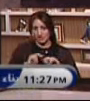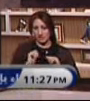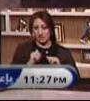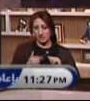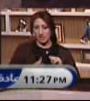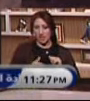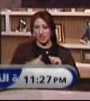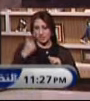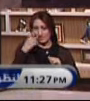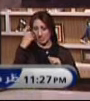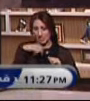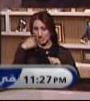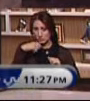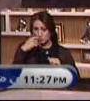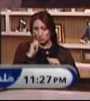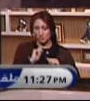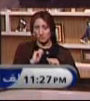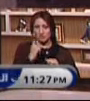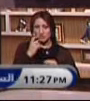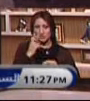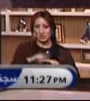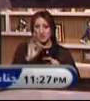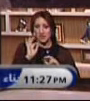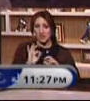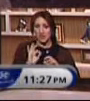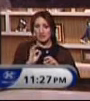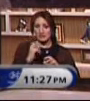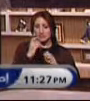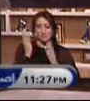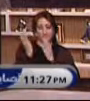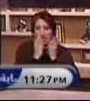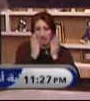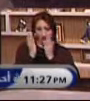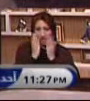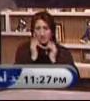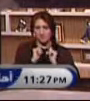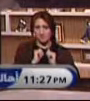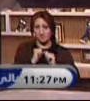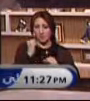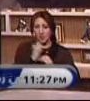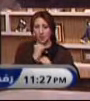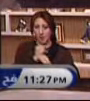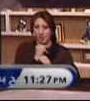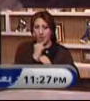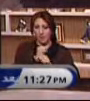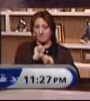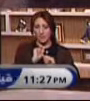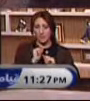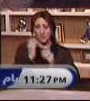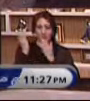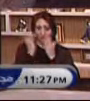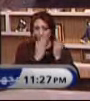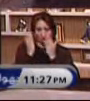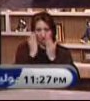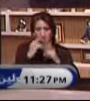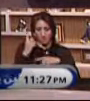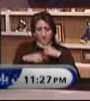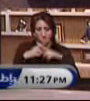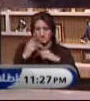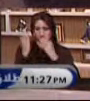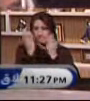قاسي أن العبد يبقى عنده رغبة في العلم وزهد في العمل، فيتعلم العلم دكتور